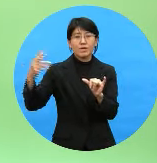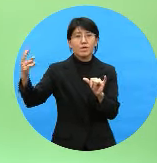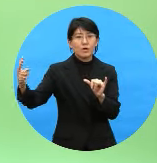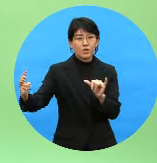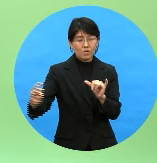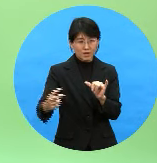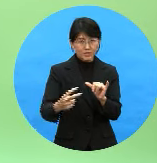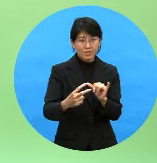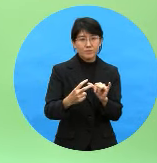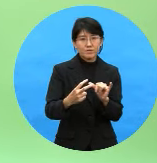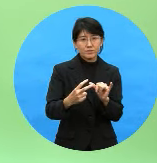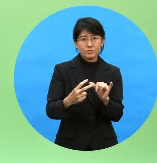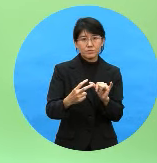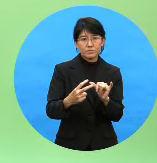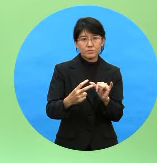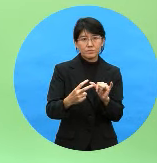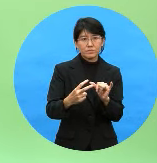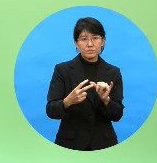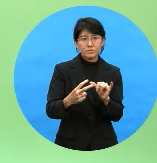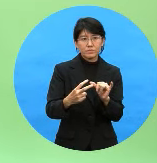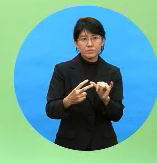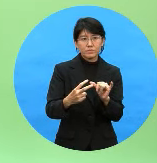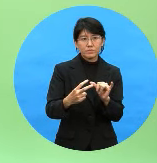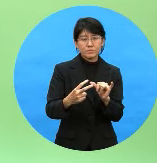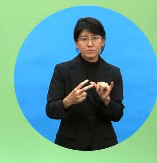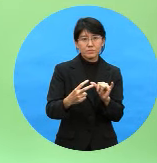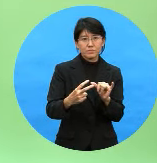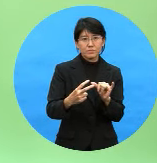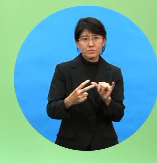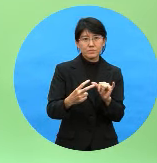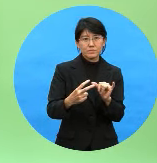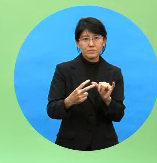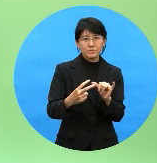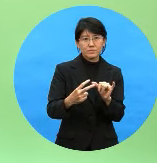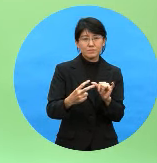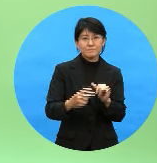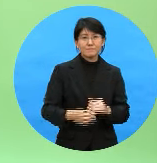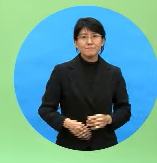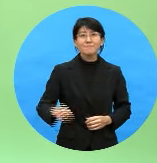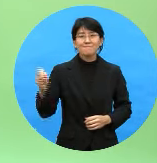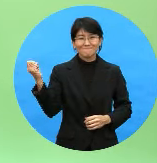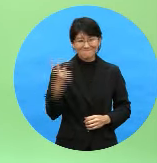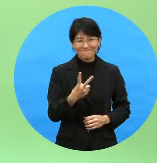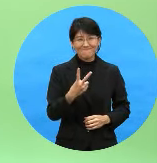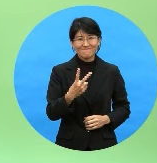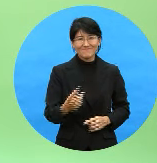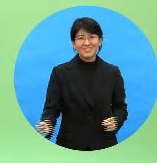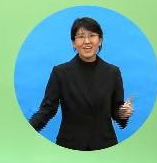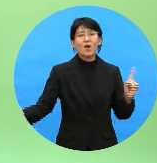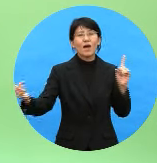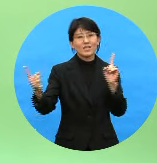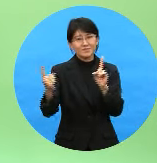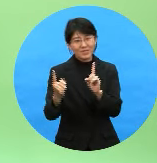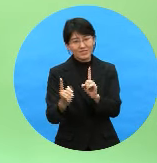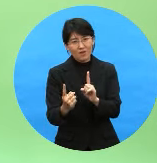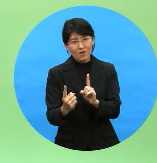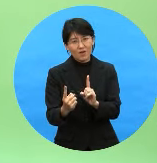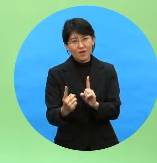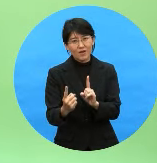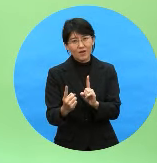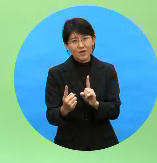の練馬区公式チャンネルからもご覧いただけます。それではまた練馬ホットラインでお会い